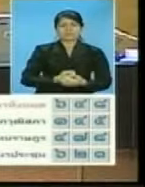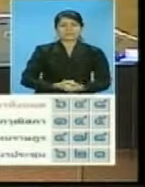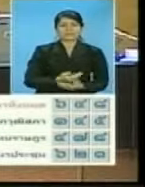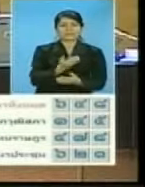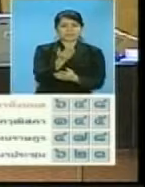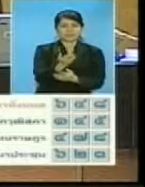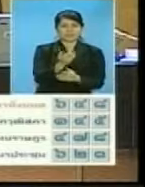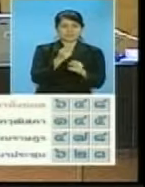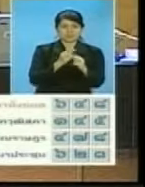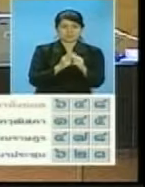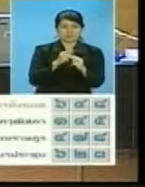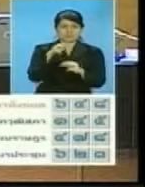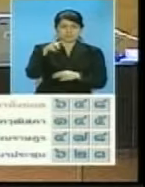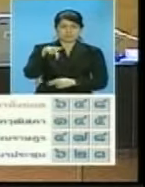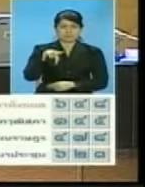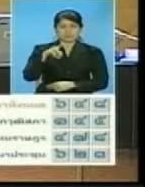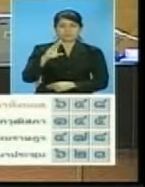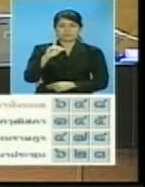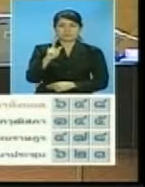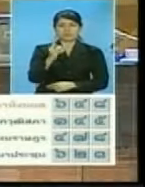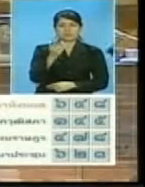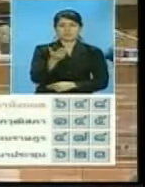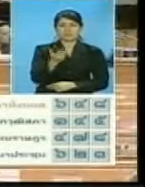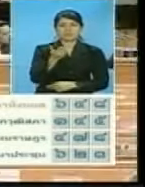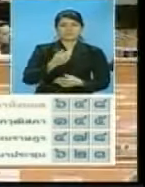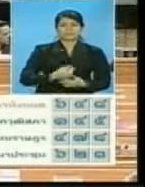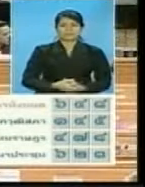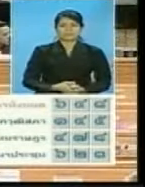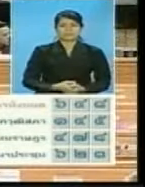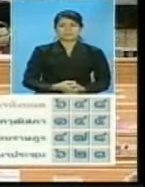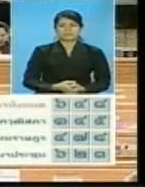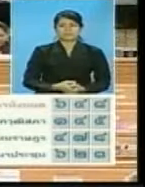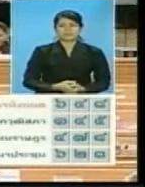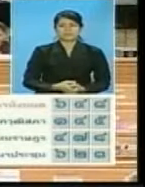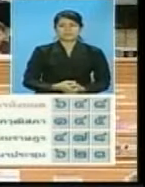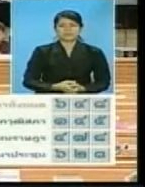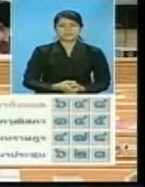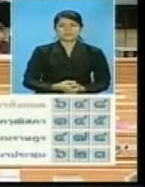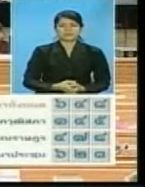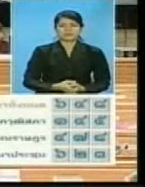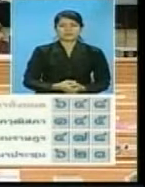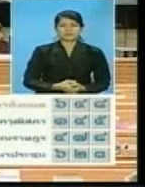านพลตำรวจโทพิชัยสุนทรสัจจบุญครับ